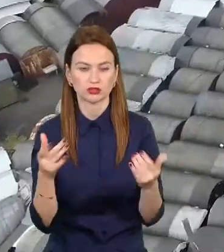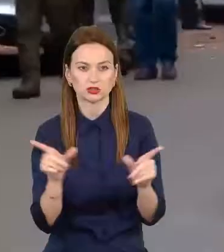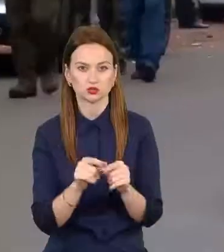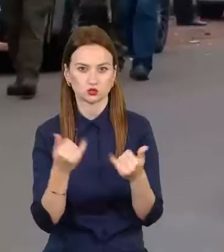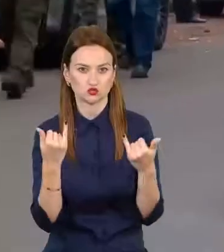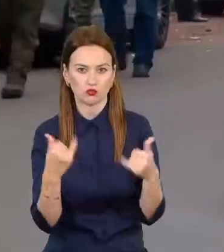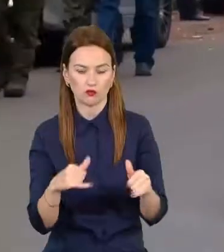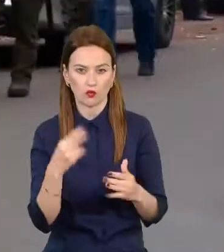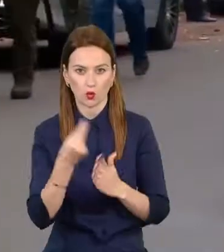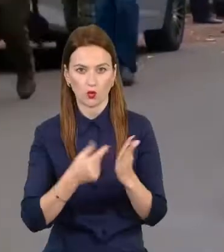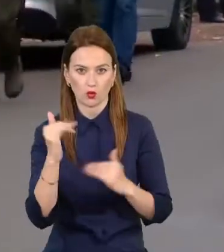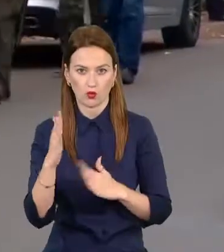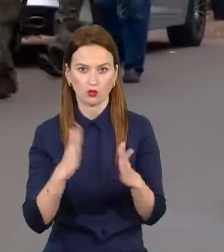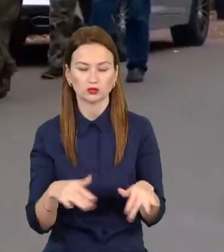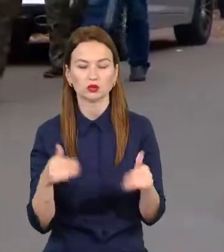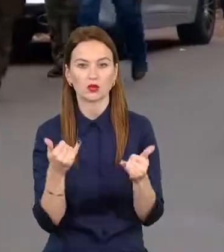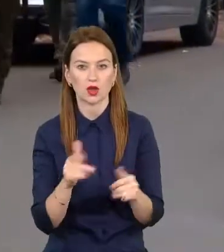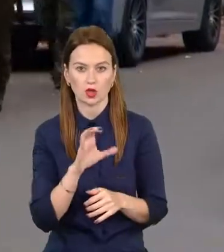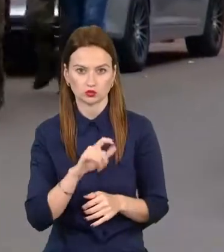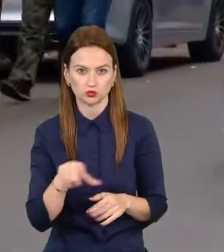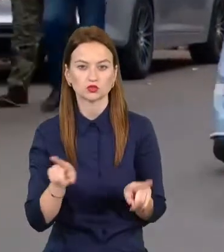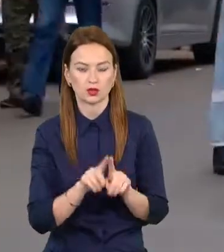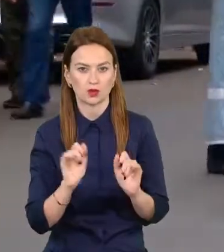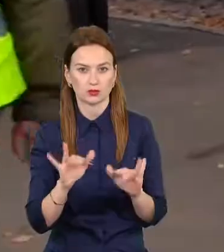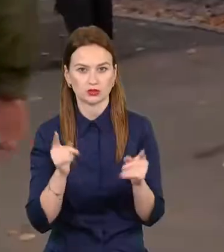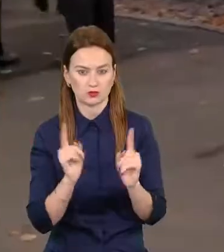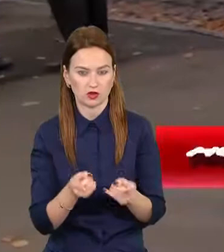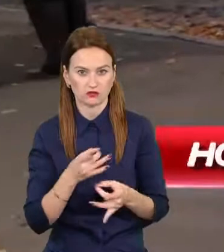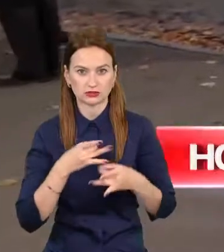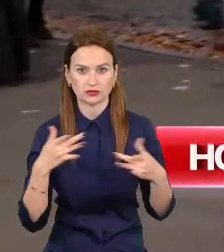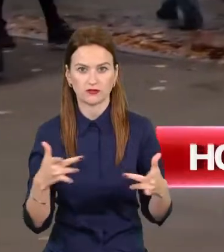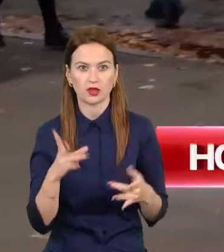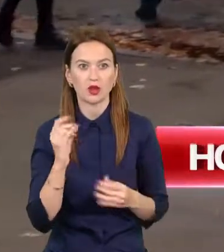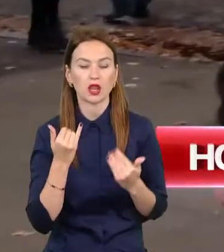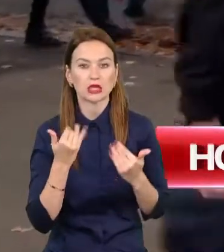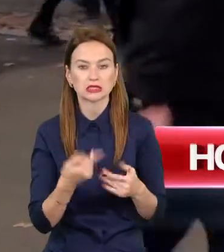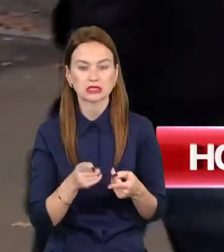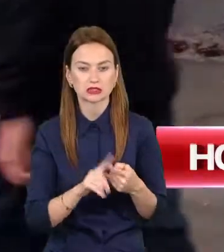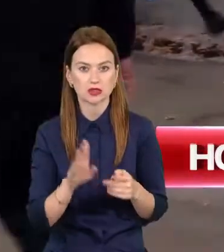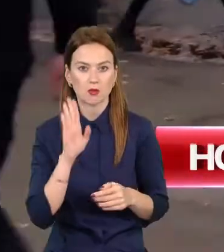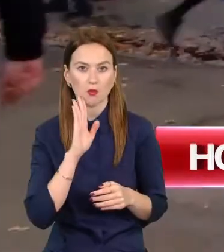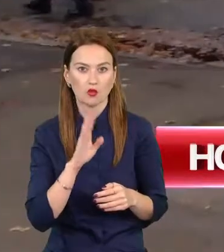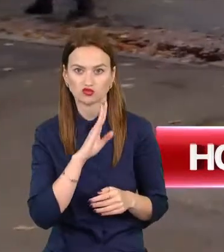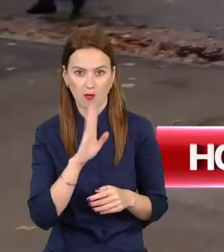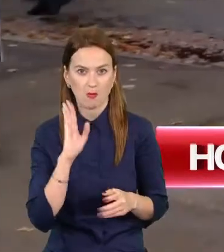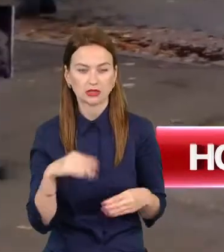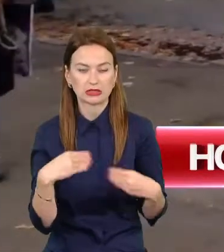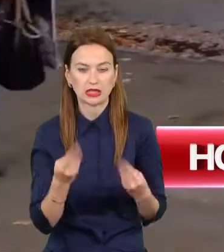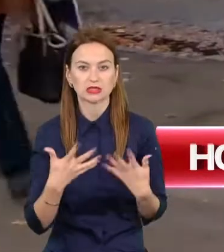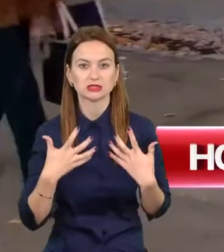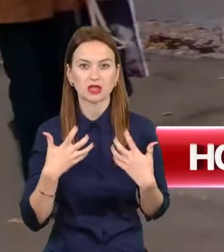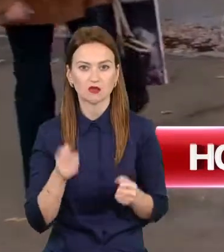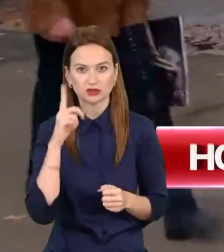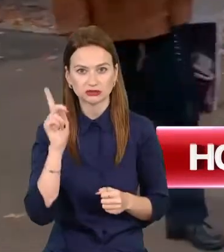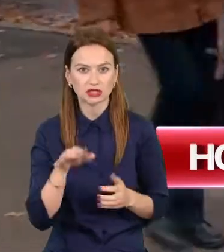іконою Богородиці. Для сумчан така подія – справжнє свято. Наскільки ця Корсунська Божа Матір надає здоров'я. Ну, ви